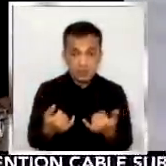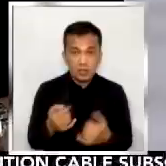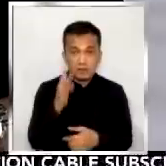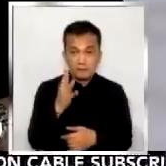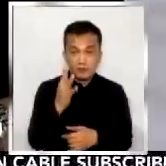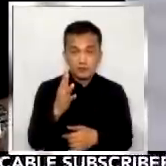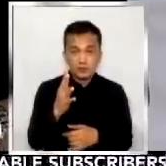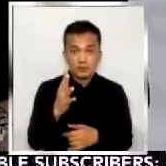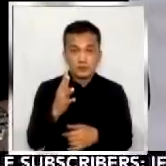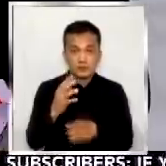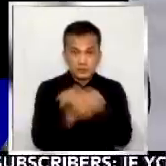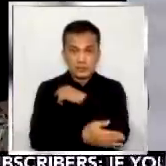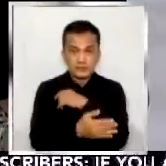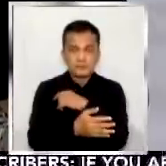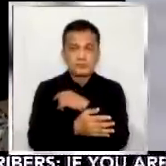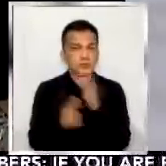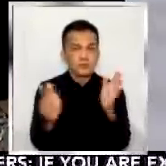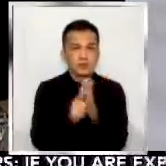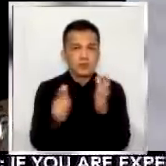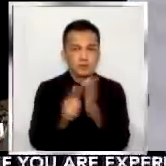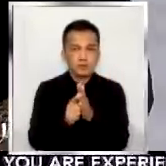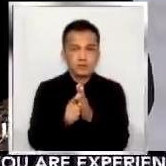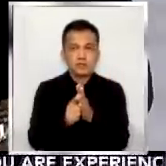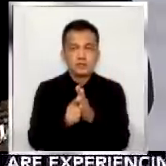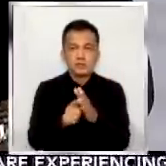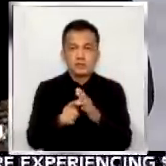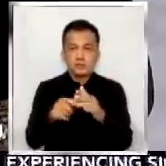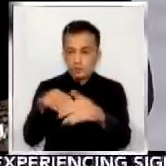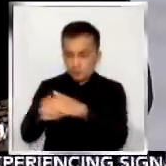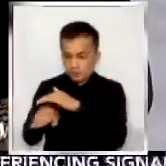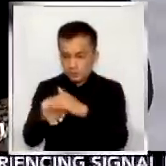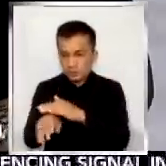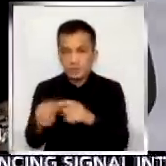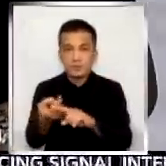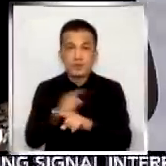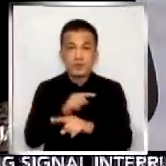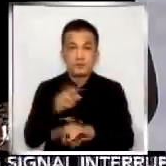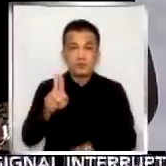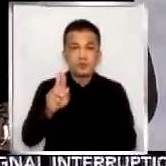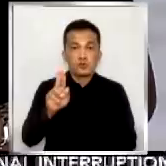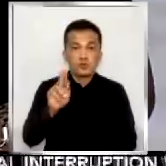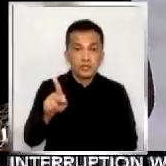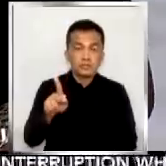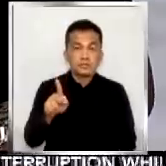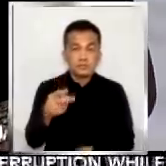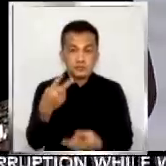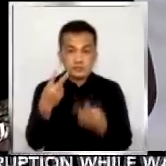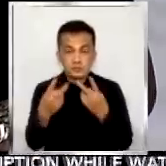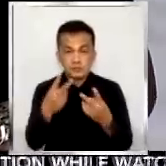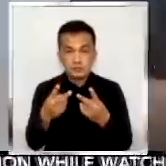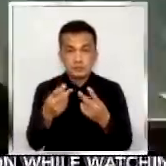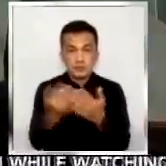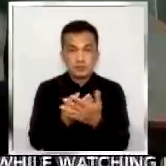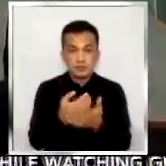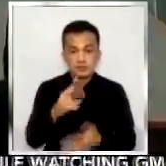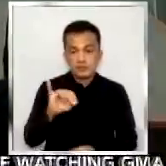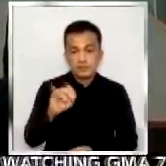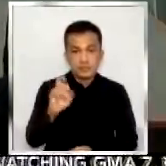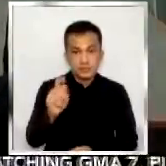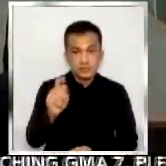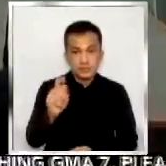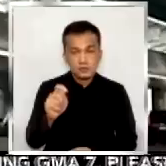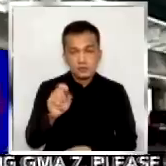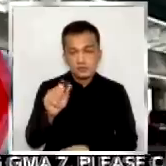restrictions para sa mga biyaherong nagmula sa United Kingdom kung saan nakita ang bagong variant ng SARS-CoV-2.